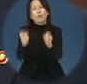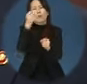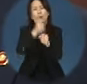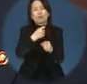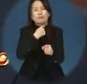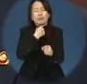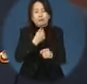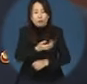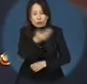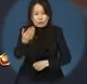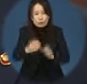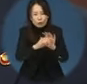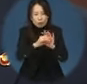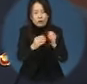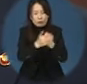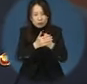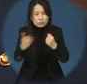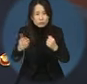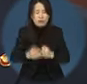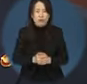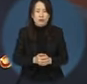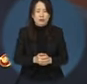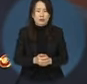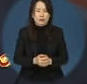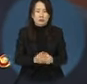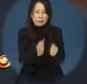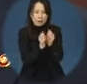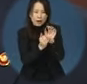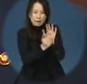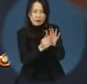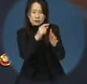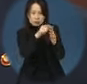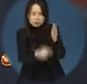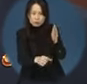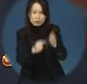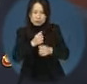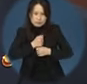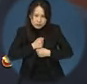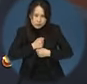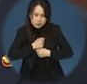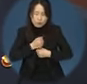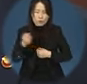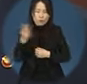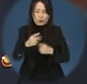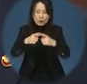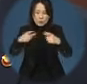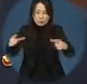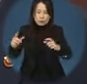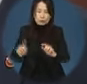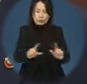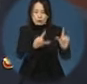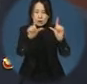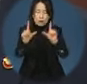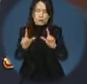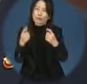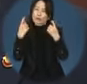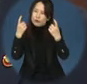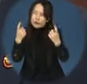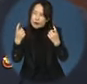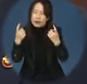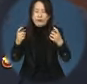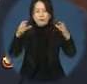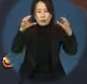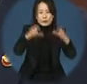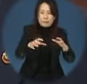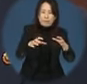걸어라 1 그로 인해서 최소한의 방역 철칙은 쉽게 나가되 일상적으로 해왔던 이깟 좀 여행을 다닌다는 지